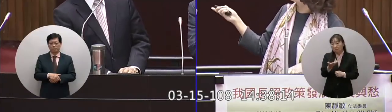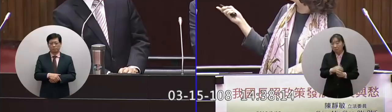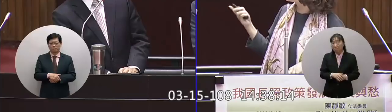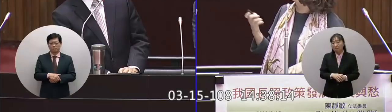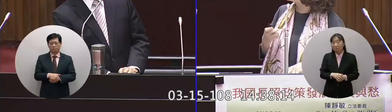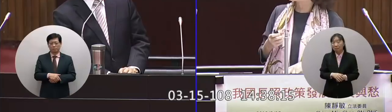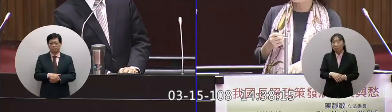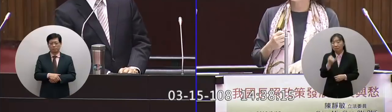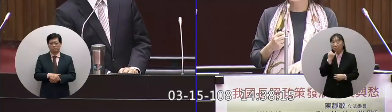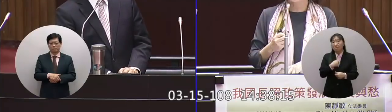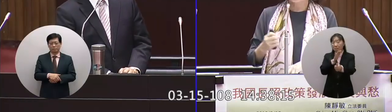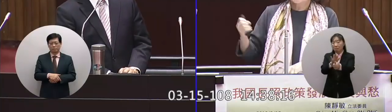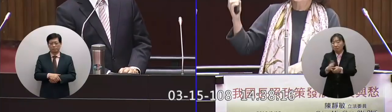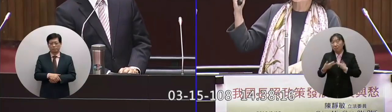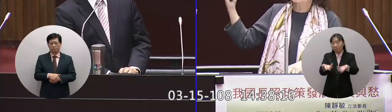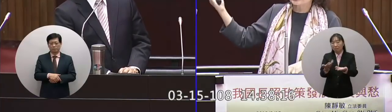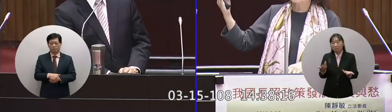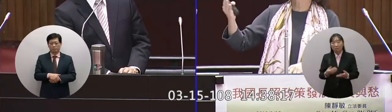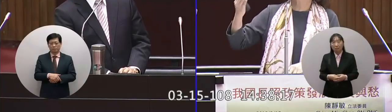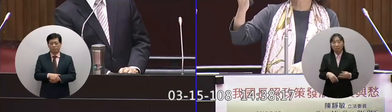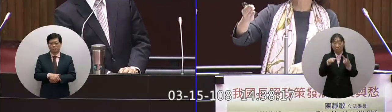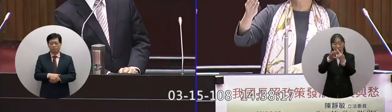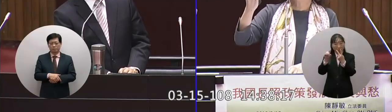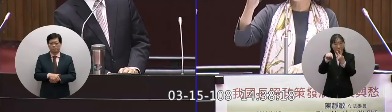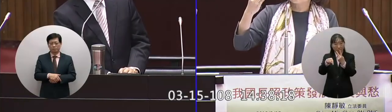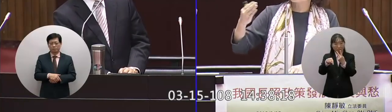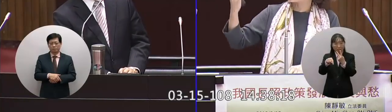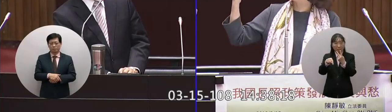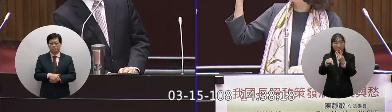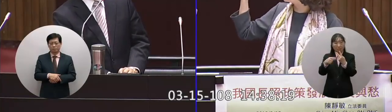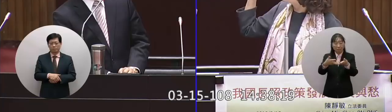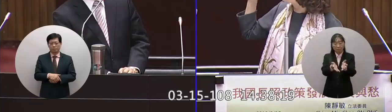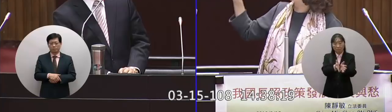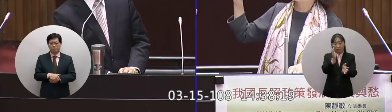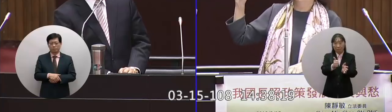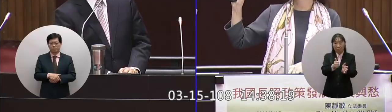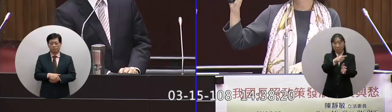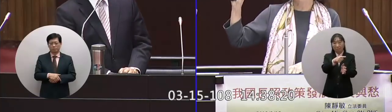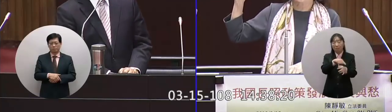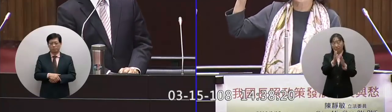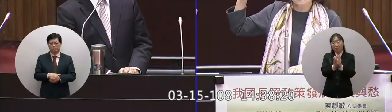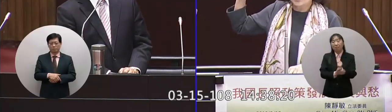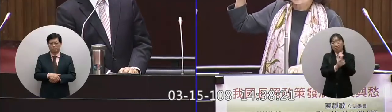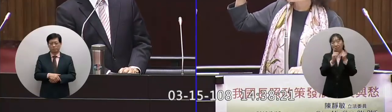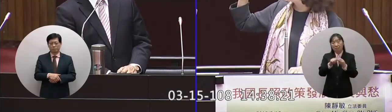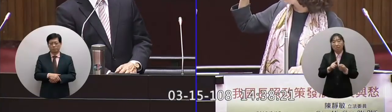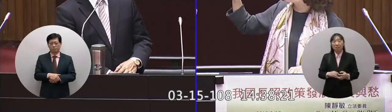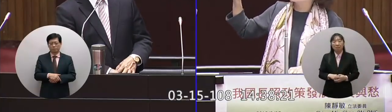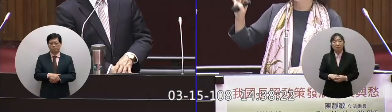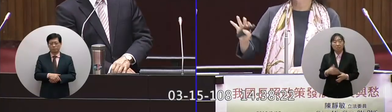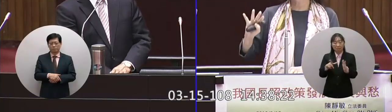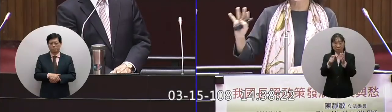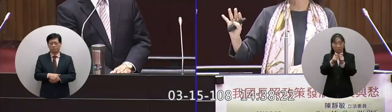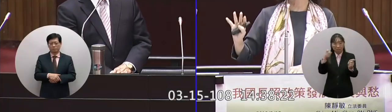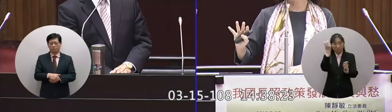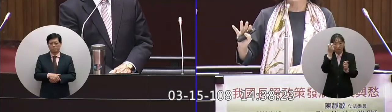他提供必要的一个照护服务。那 2.0 特别是这个部长这边非常的支持哦，就把这个长